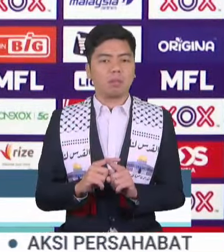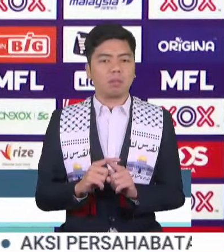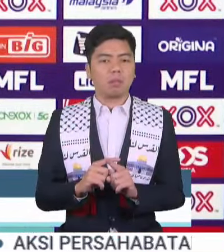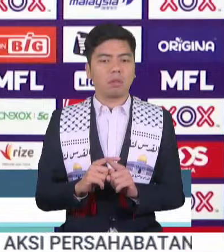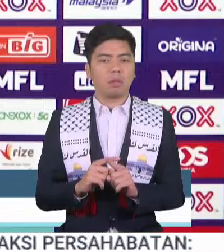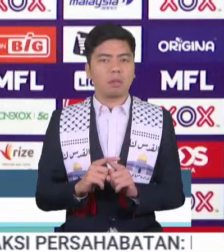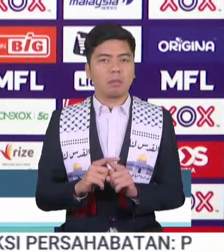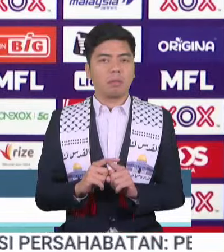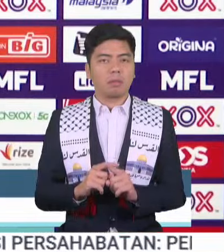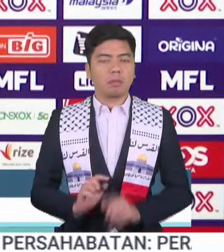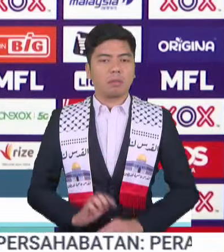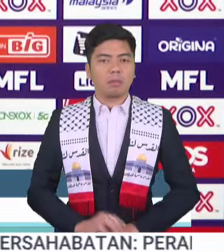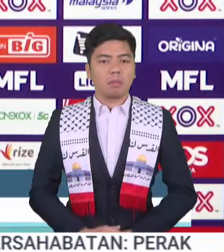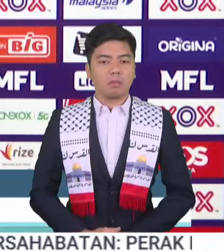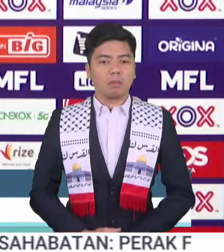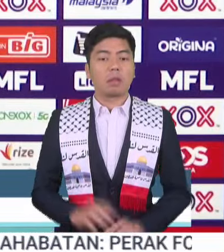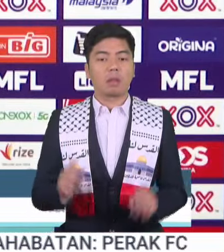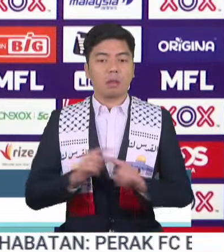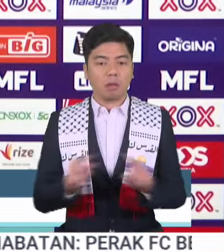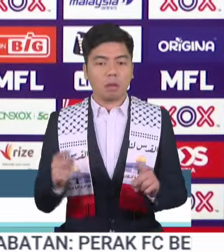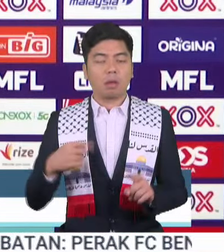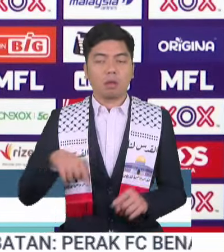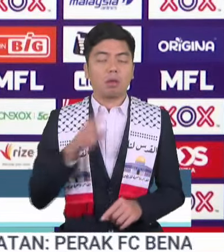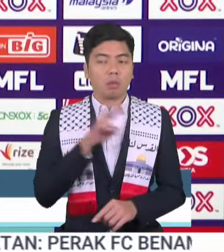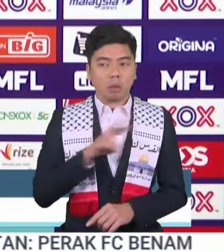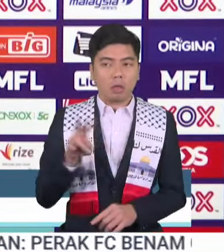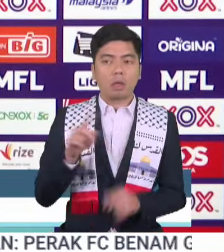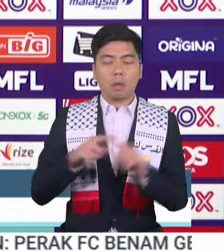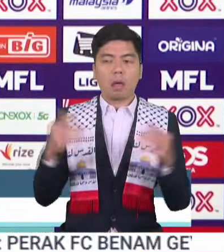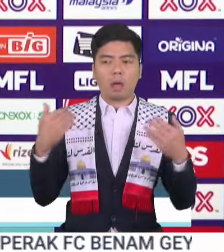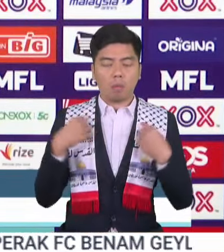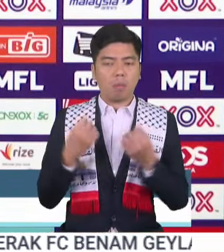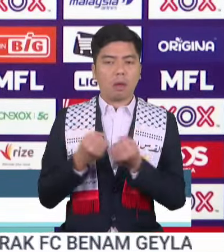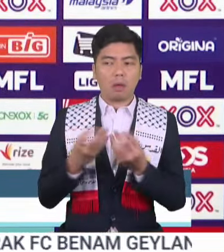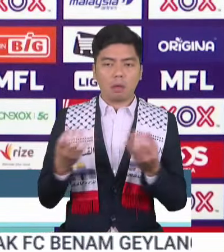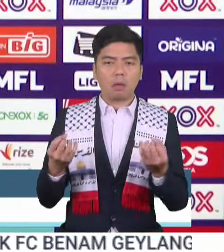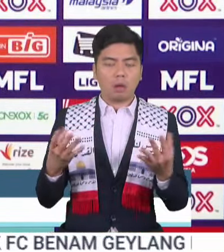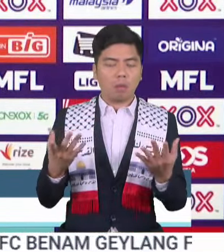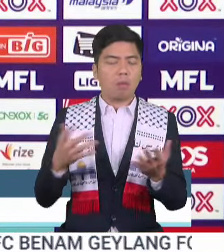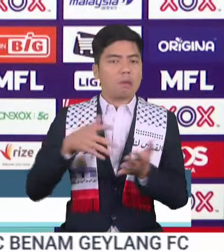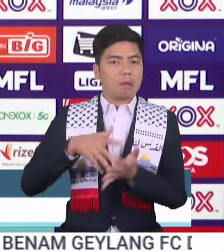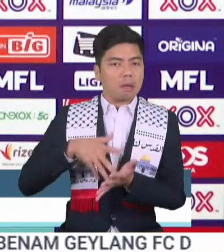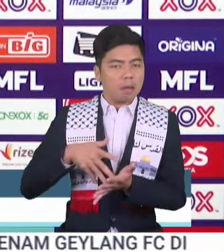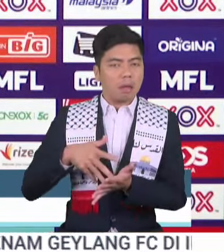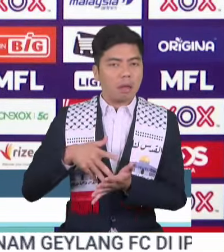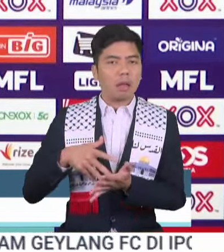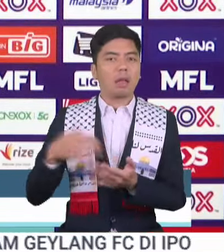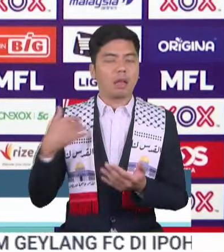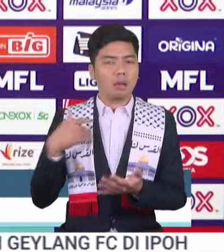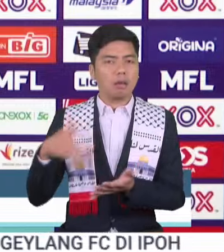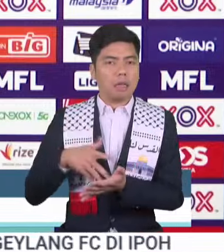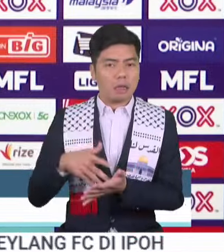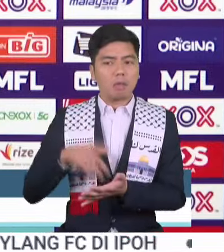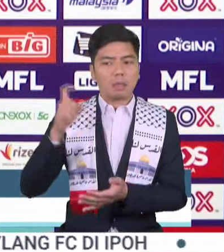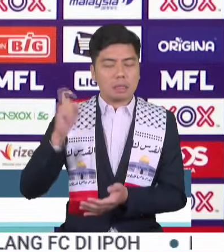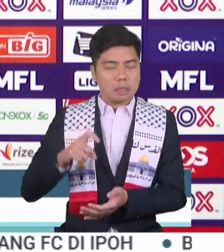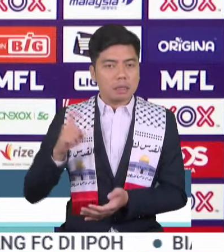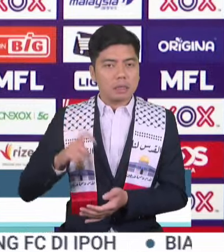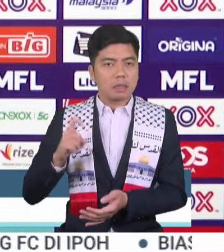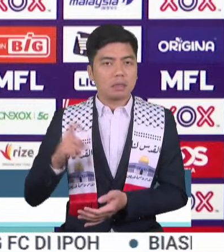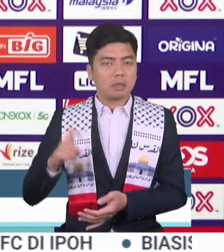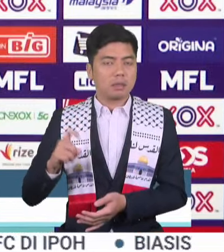telah apa yang kita cari selama ini. Tapi banyak ruang-ruang yang kalau kita lihat masih lagi ada kelemahan-kelemahan yang patut